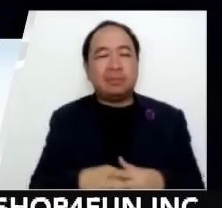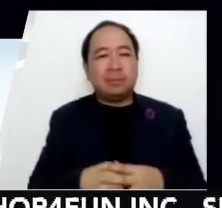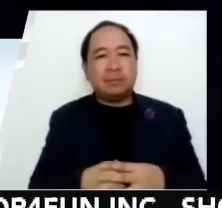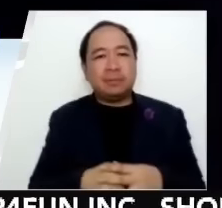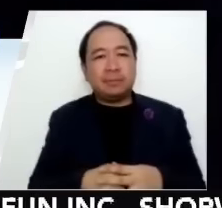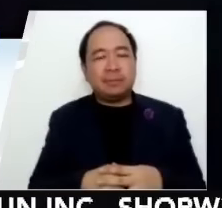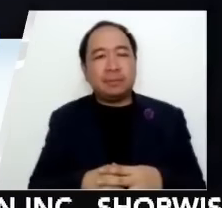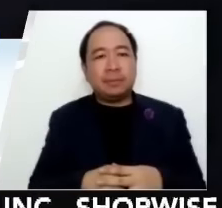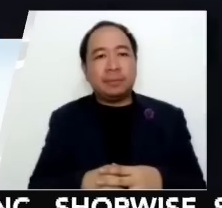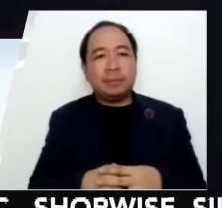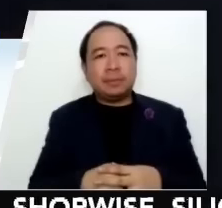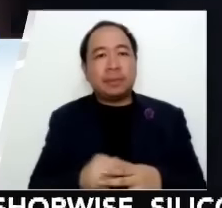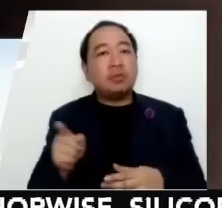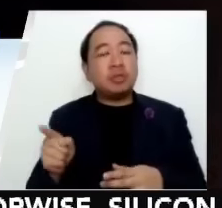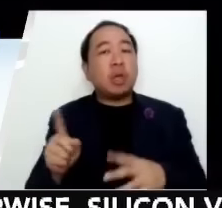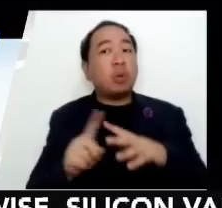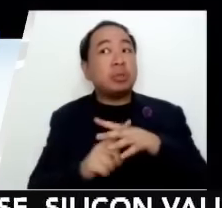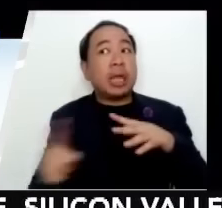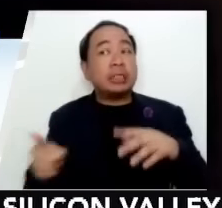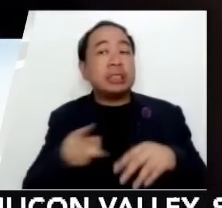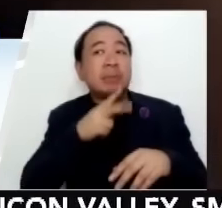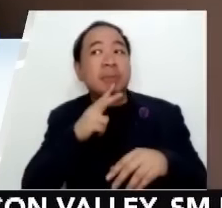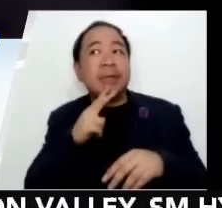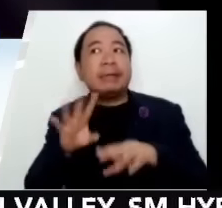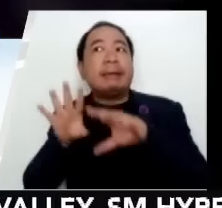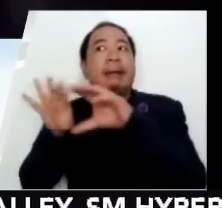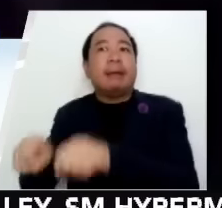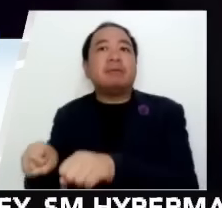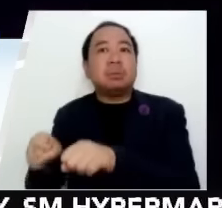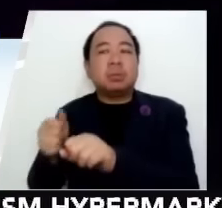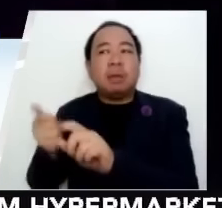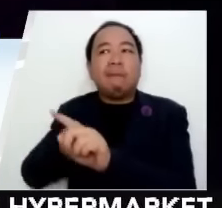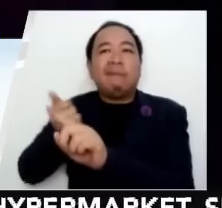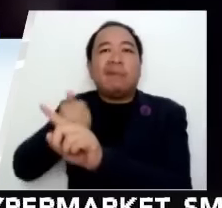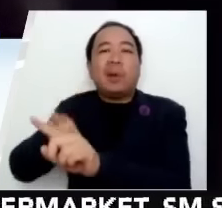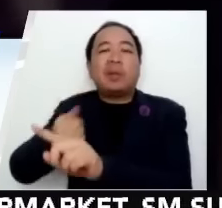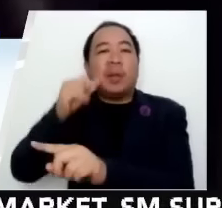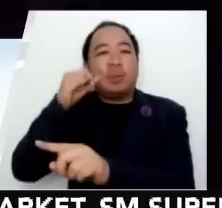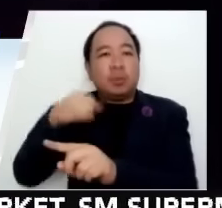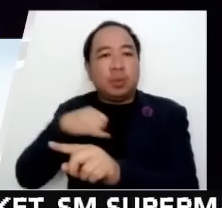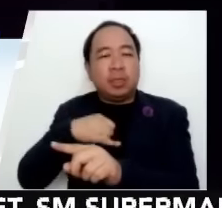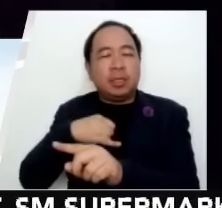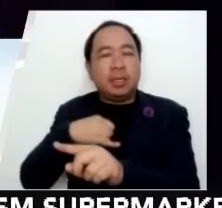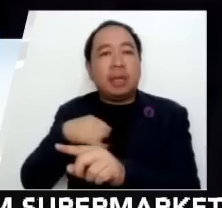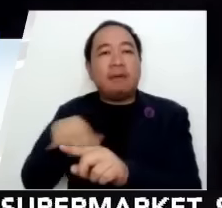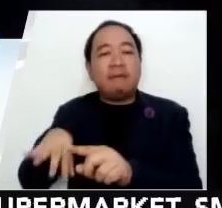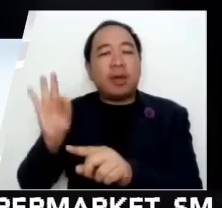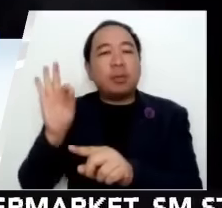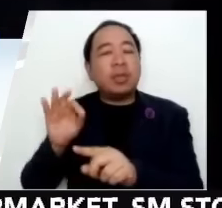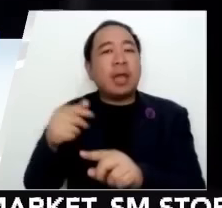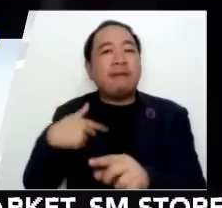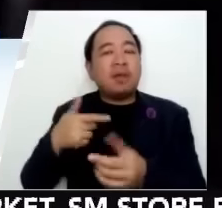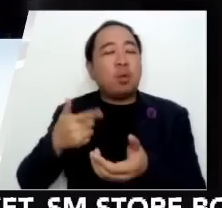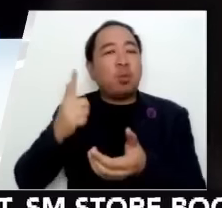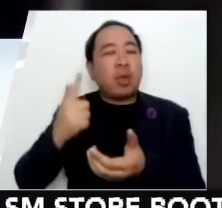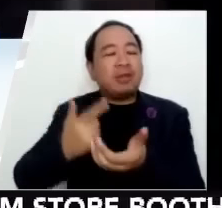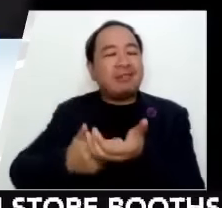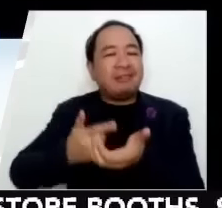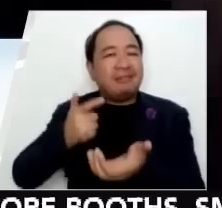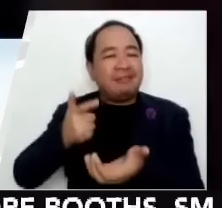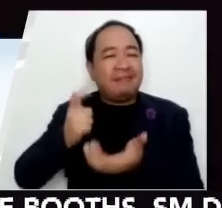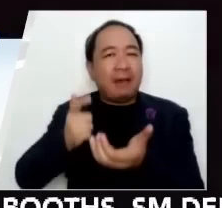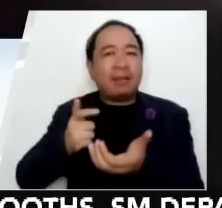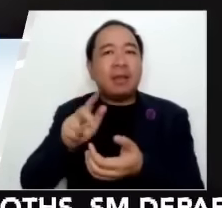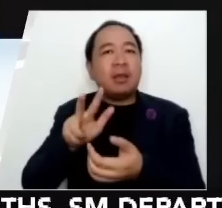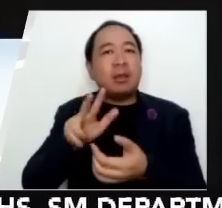Nadakip ang tumakas sa suspect sa hot pursuit operation kagabi at nakuhaan ng .38 na kalibre ng baril. Hindi itinanggi ng suspect ang